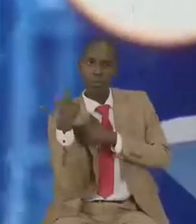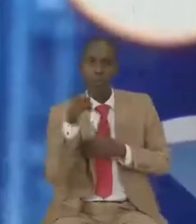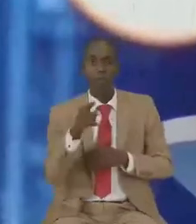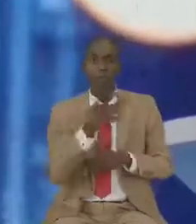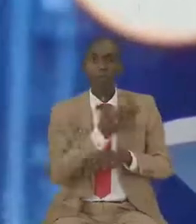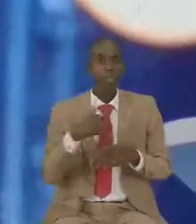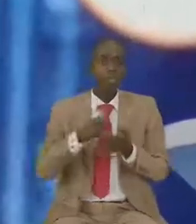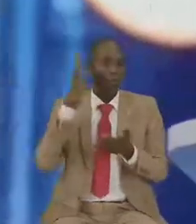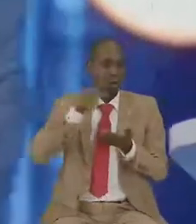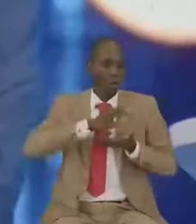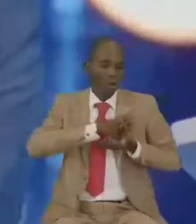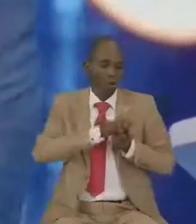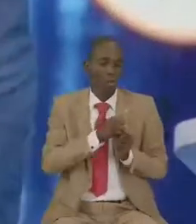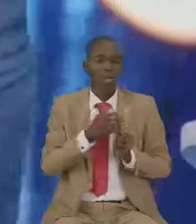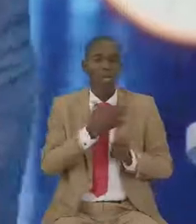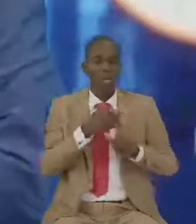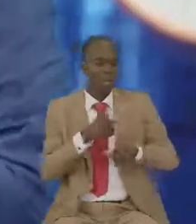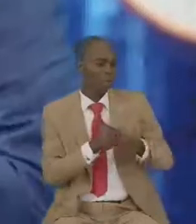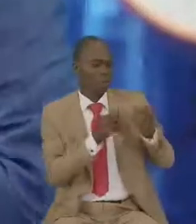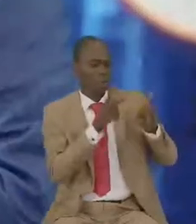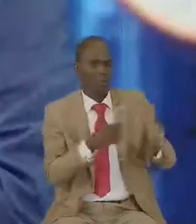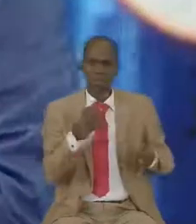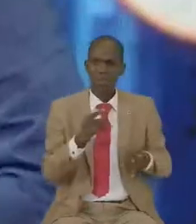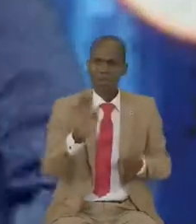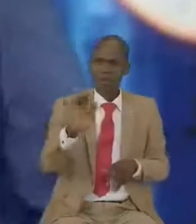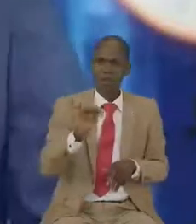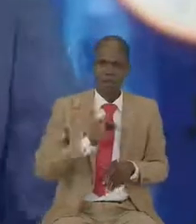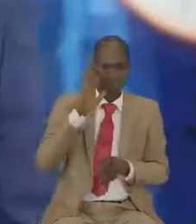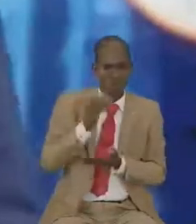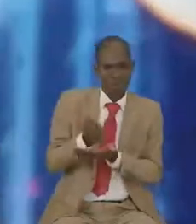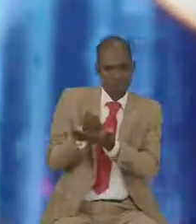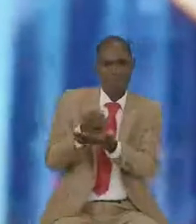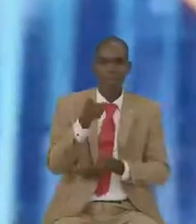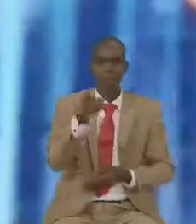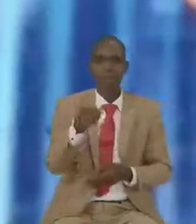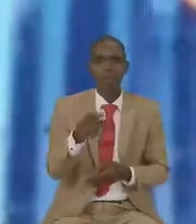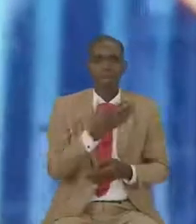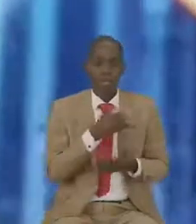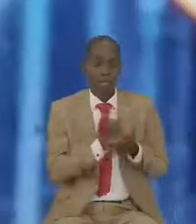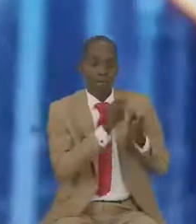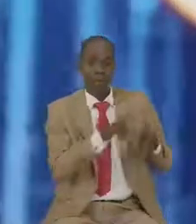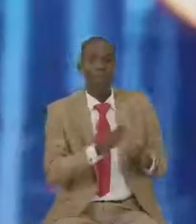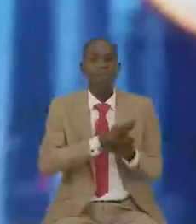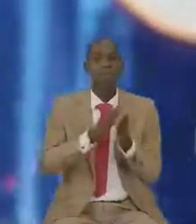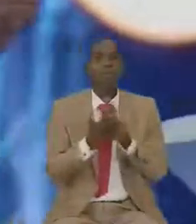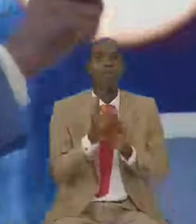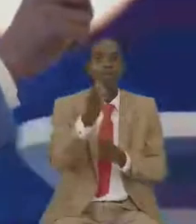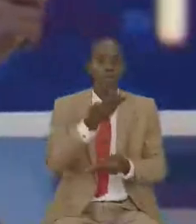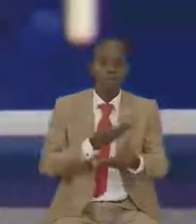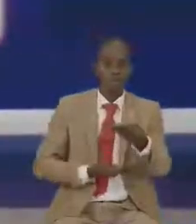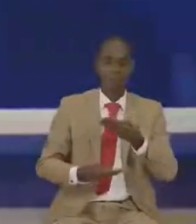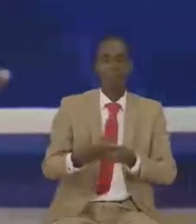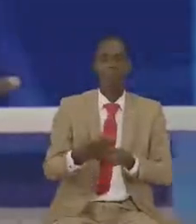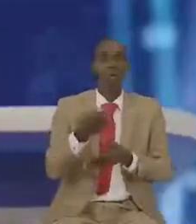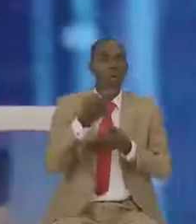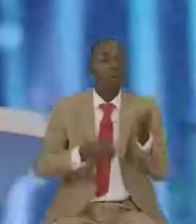le fardeau là est plus pesant que vous, cela va vous écraser. La personne, quelqu'un te dit,